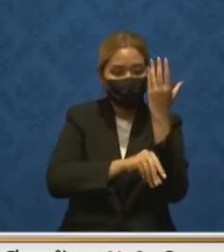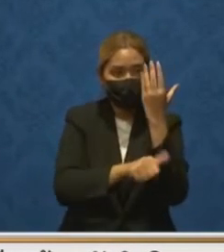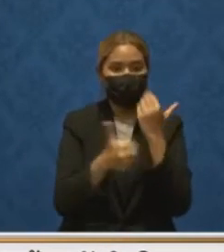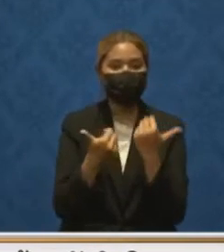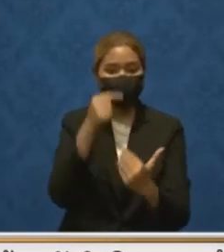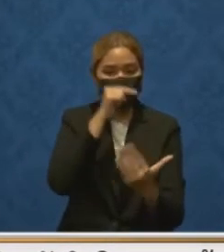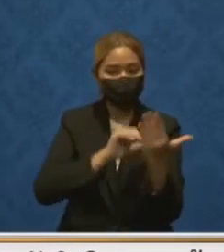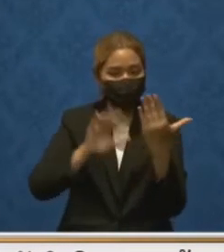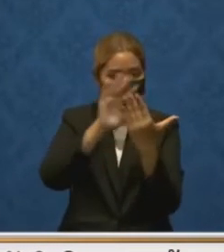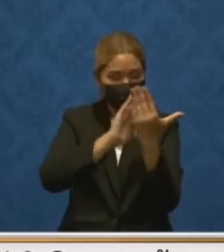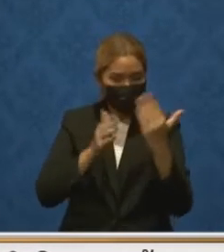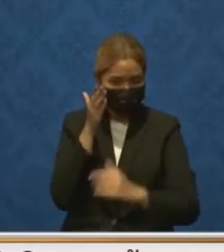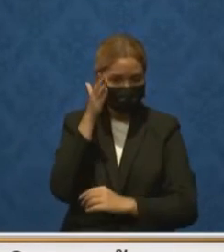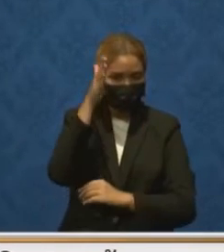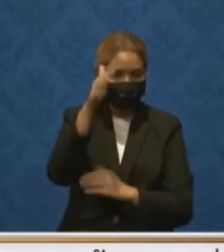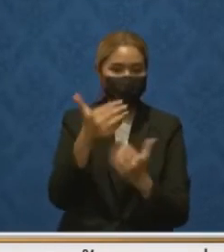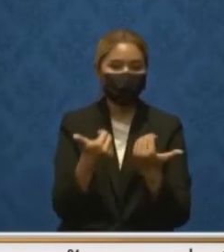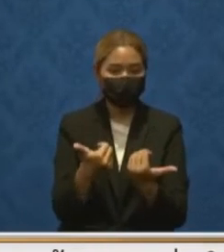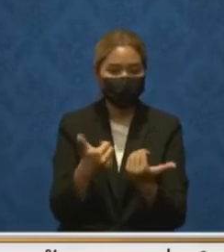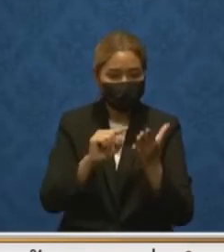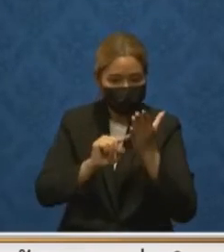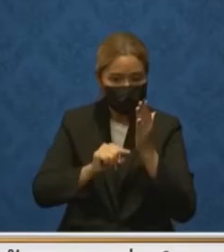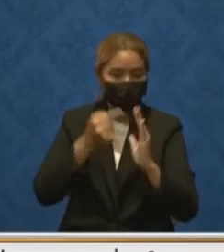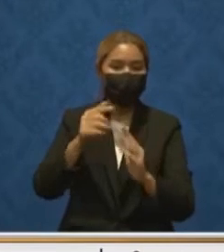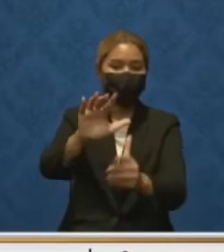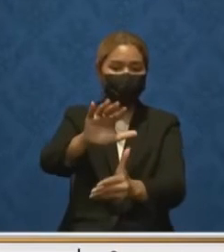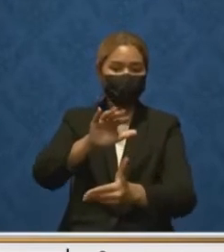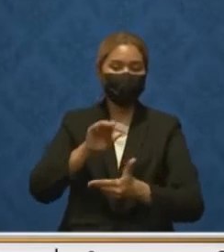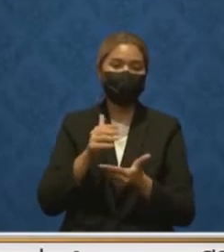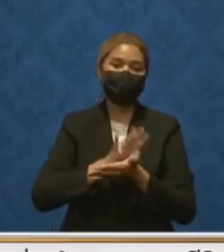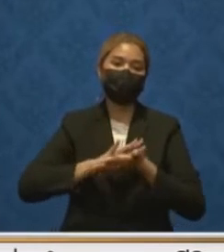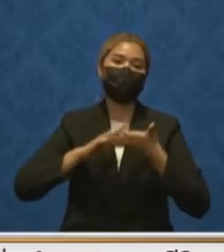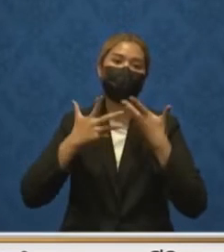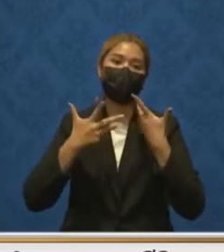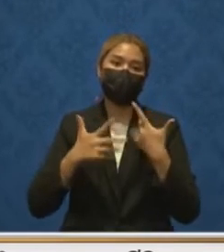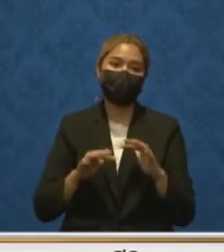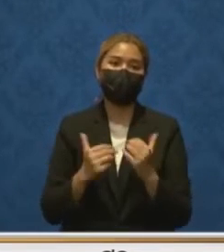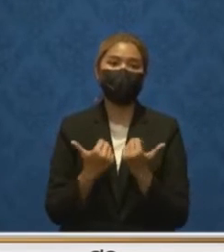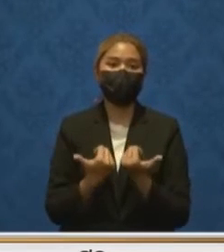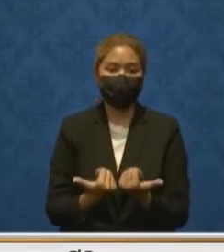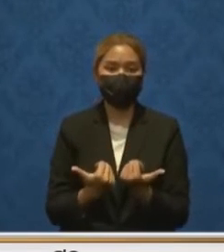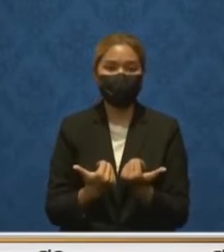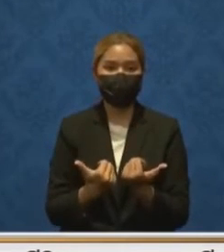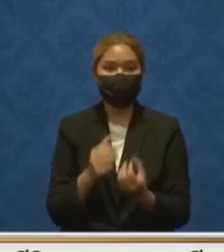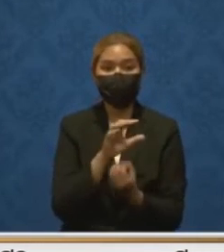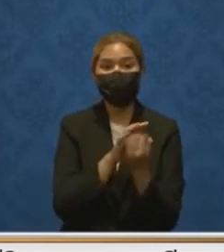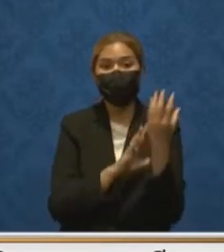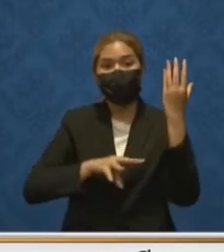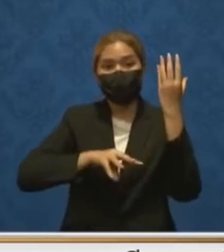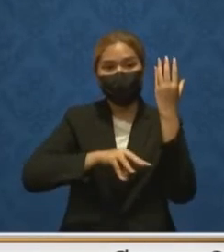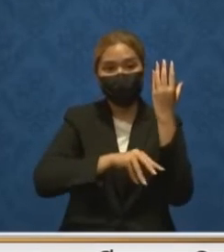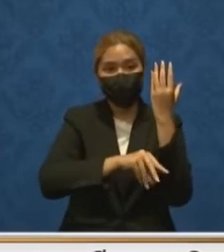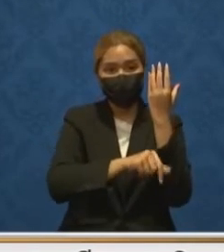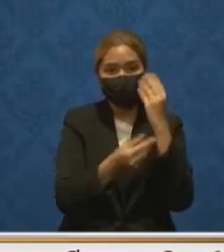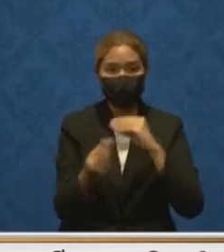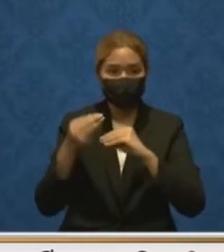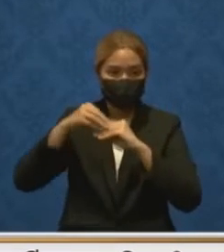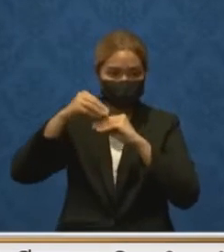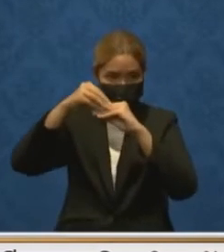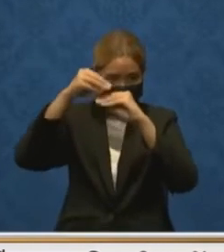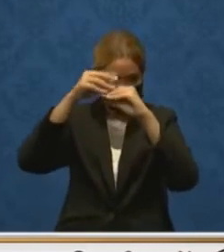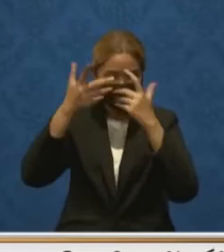ต่ไปตอนนี้เริ่มนำมาใช้แล้แล้วกมีผลให้การนำเข้าปุยในประเทศเพิมข้ละครับ